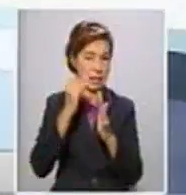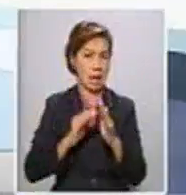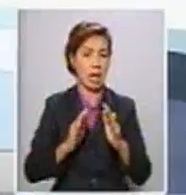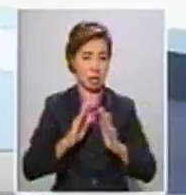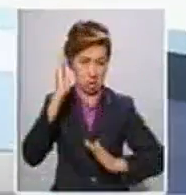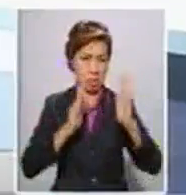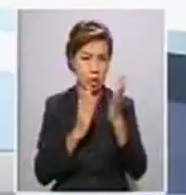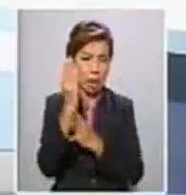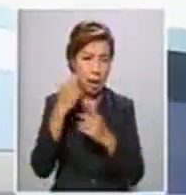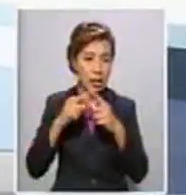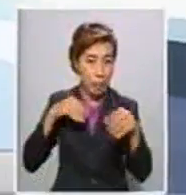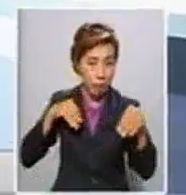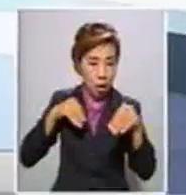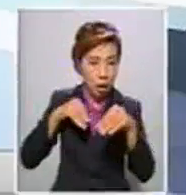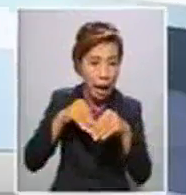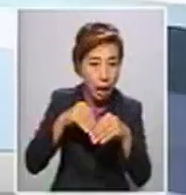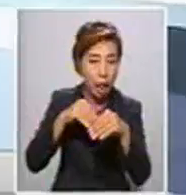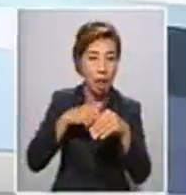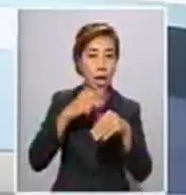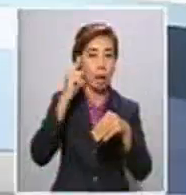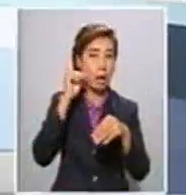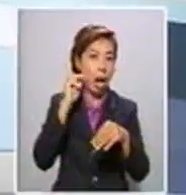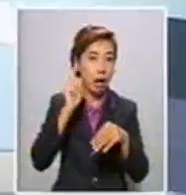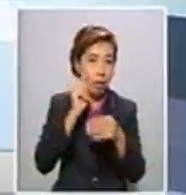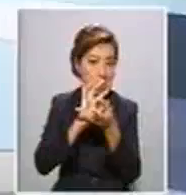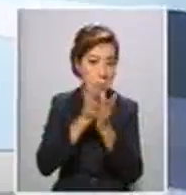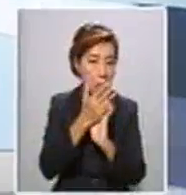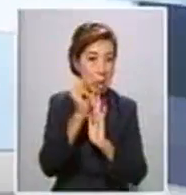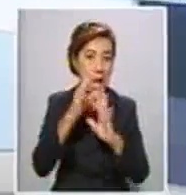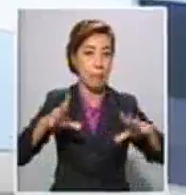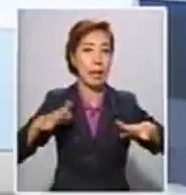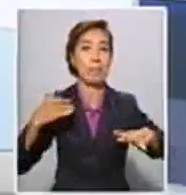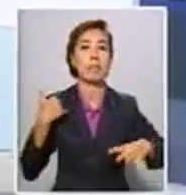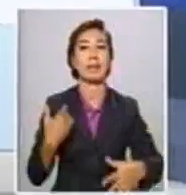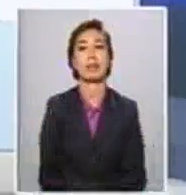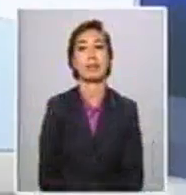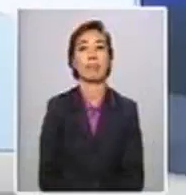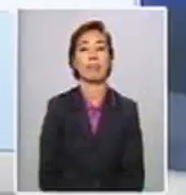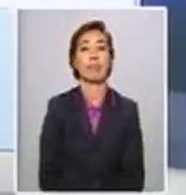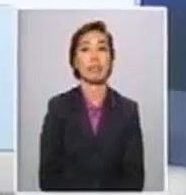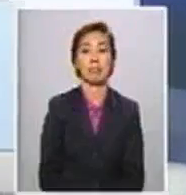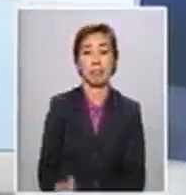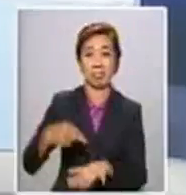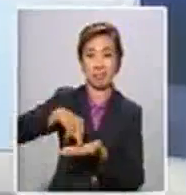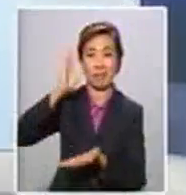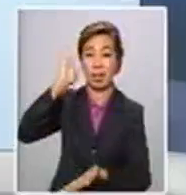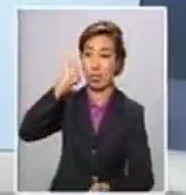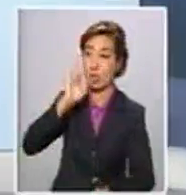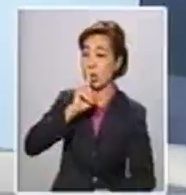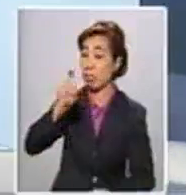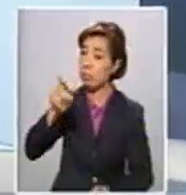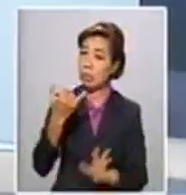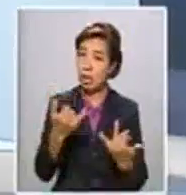แต่ว่ามาช่วงโค้งสุดท้ายจริงๆครับที่มีข่าวว่าจะมีการคว่ำร่างรัฐธรรมนูญครับ โดยส่วนใหญ่ครับคุณพิษณุครับคน